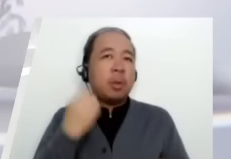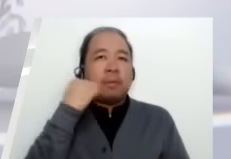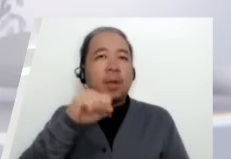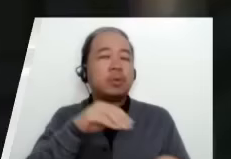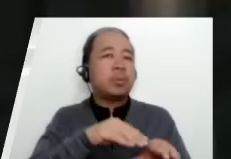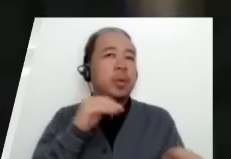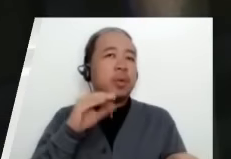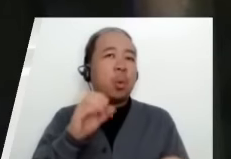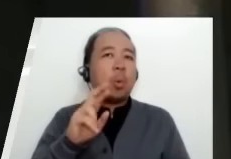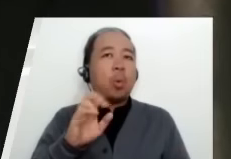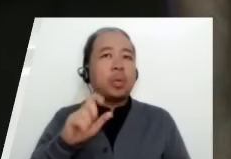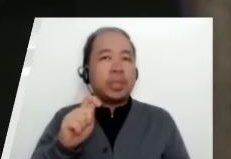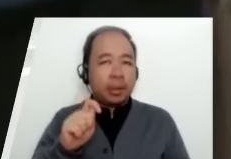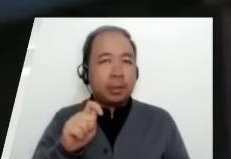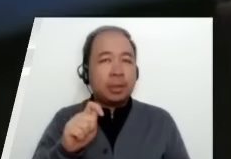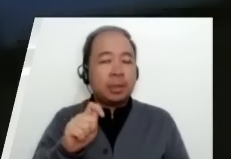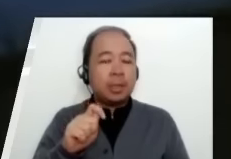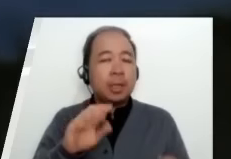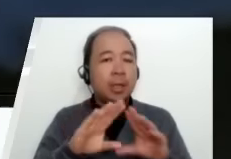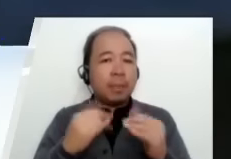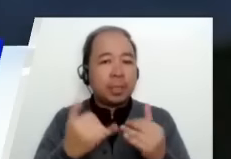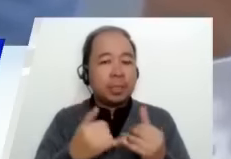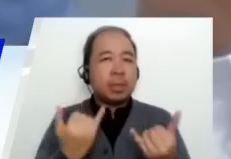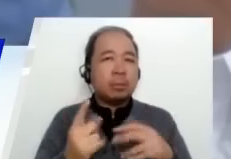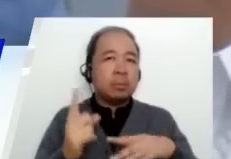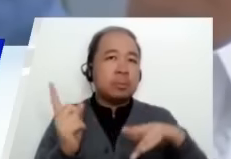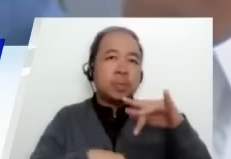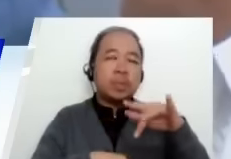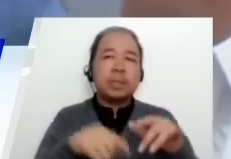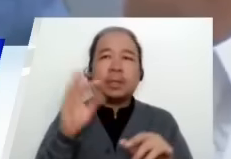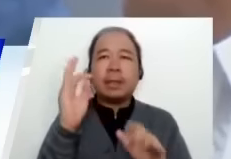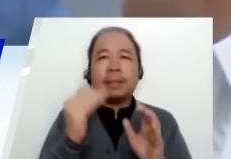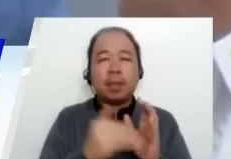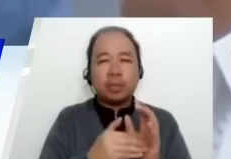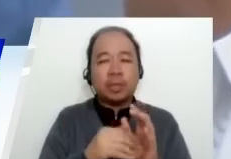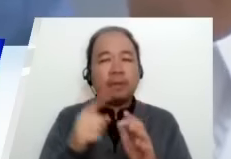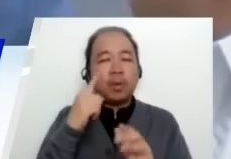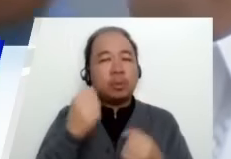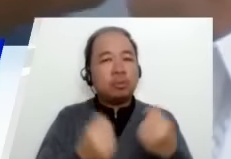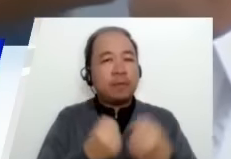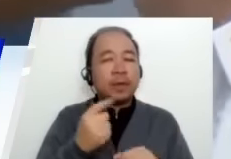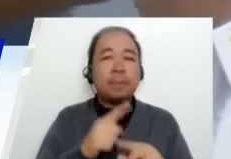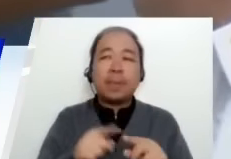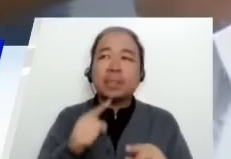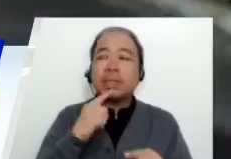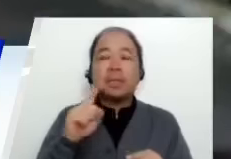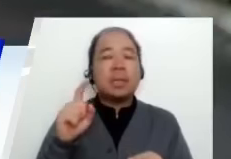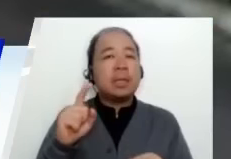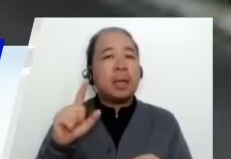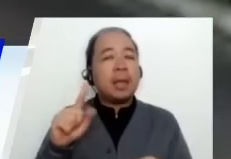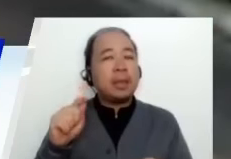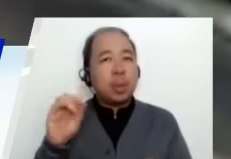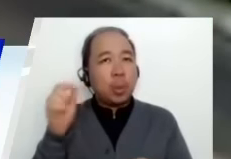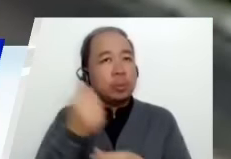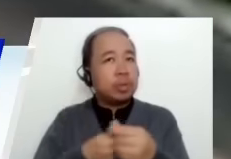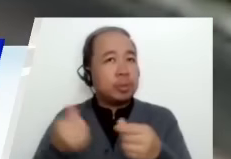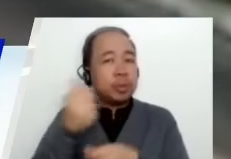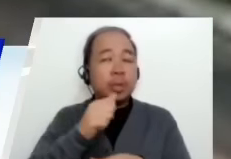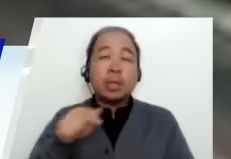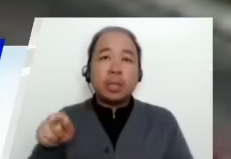Corporation. Pinatawa na ng 5,000 multa ang driver pero sabi ni Transportation Secretary Jaime Bautista, iniimbestigahan nila